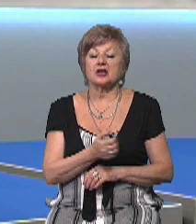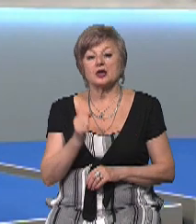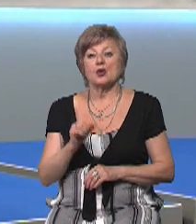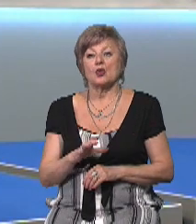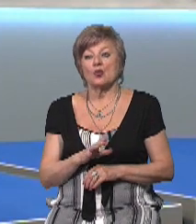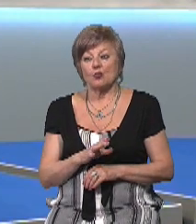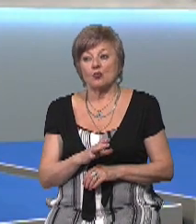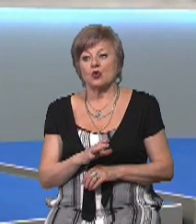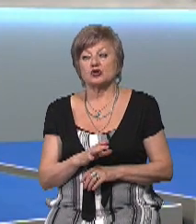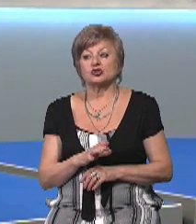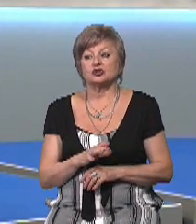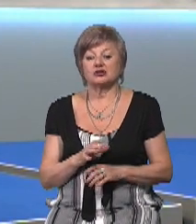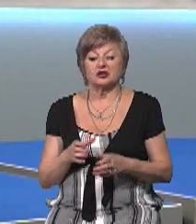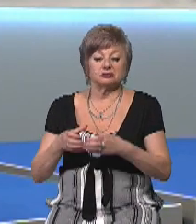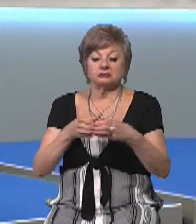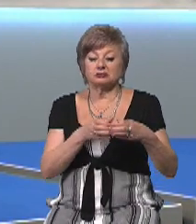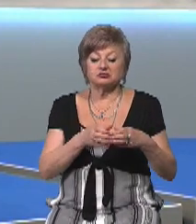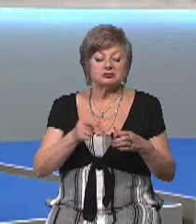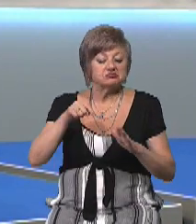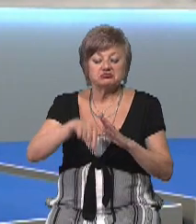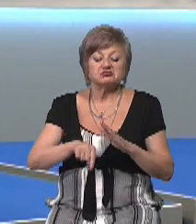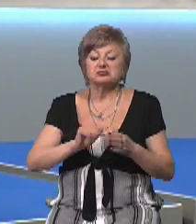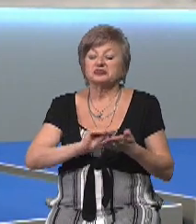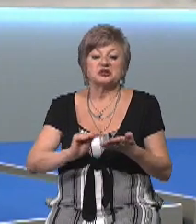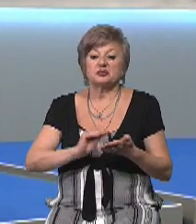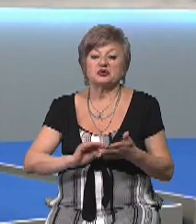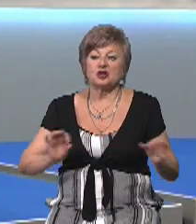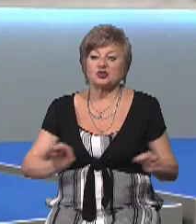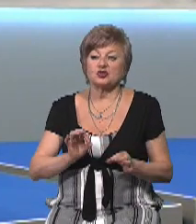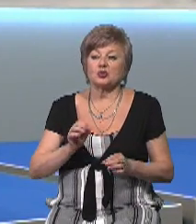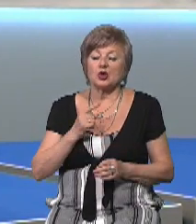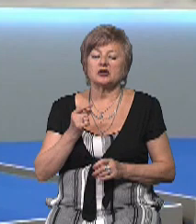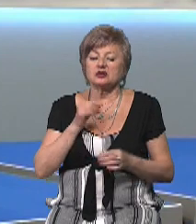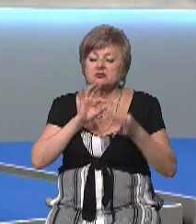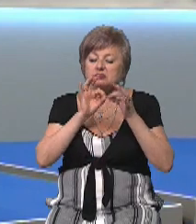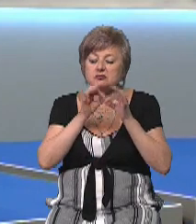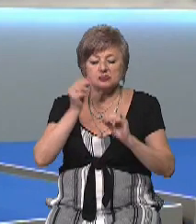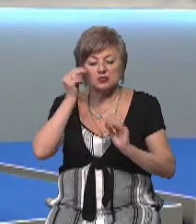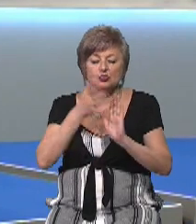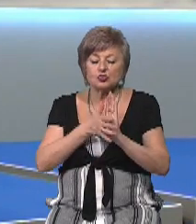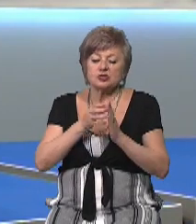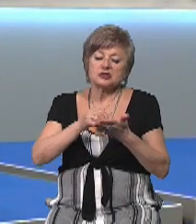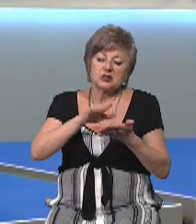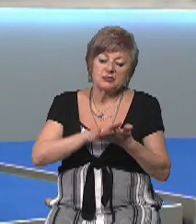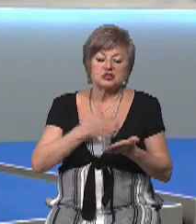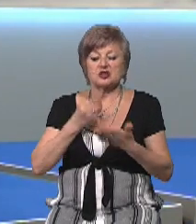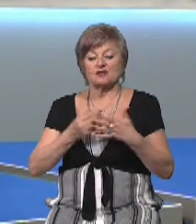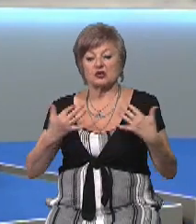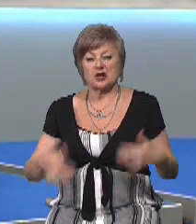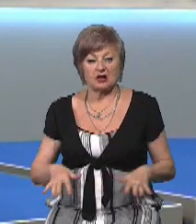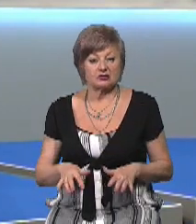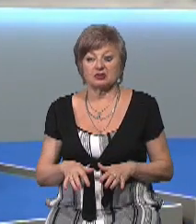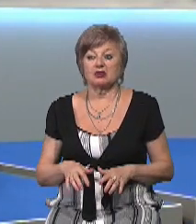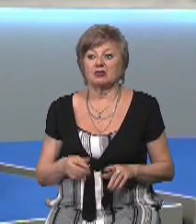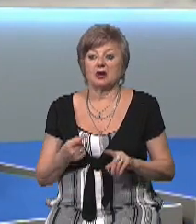можливо, загони, про які немає в жодних в донесеннях. Німці ж скрупульозно фіксували всі свої втрати, так? Відповідно,